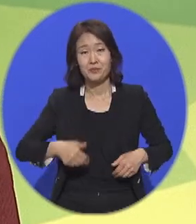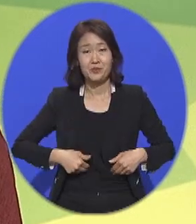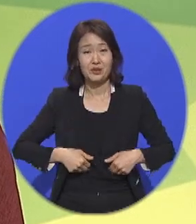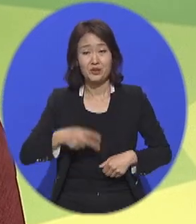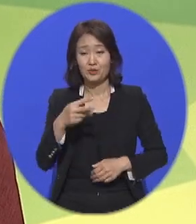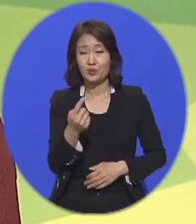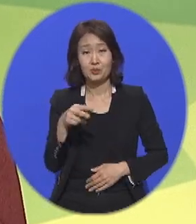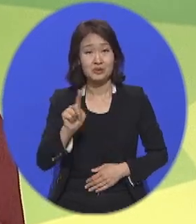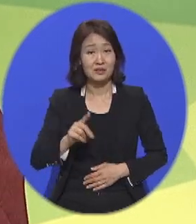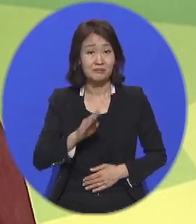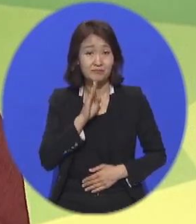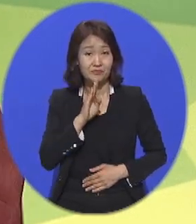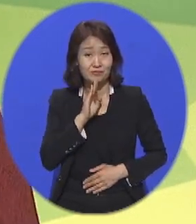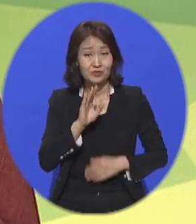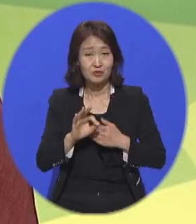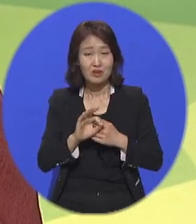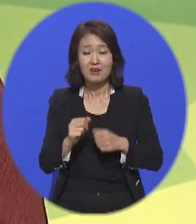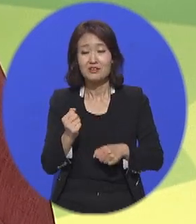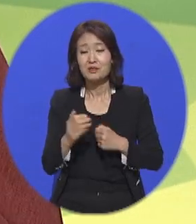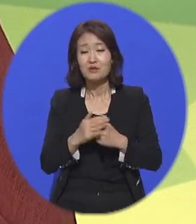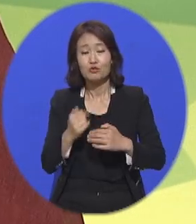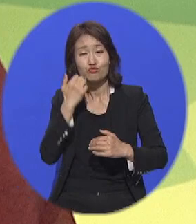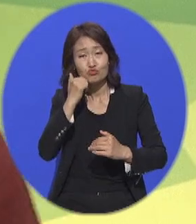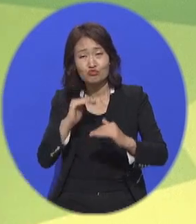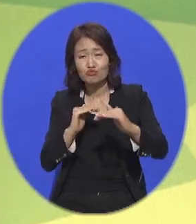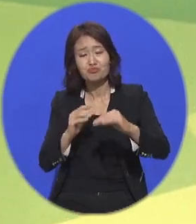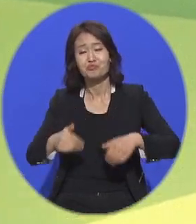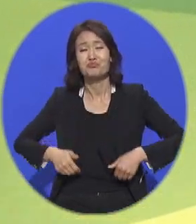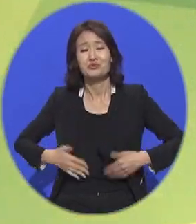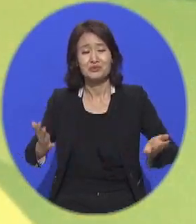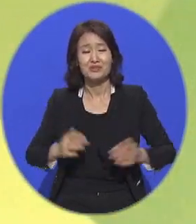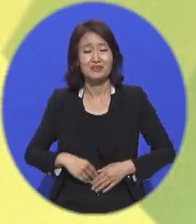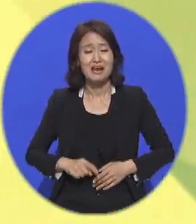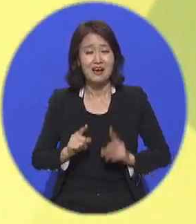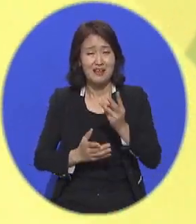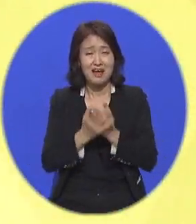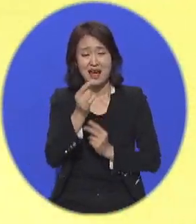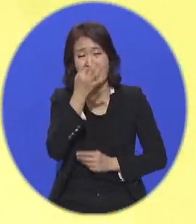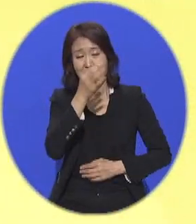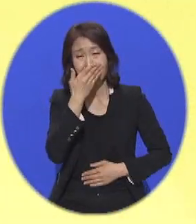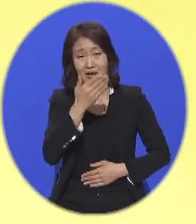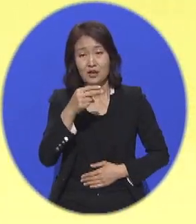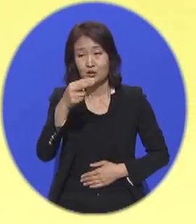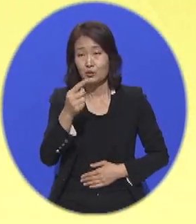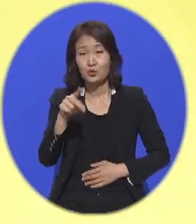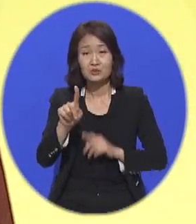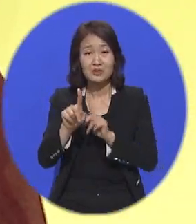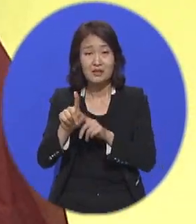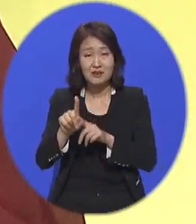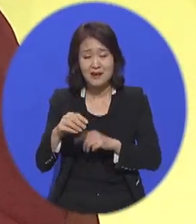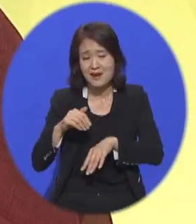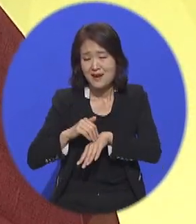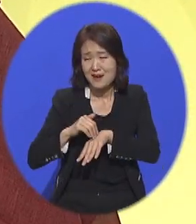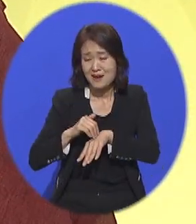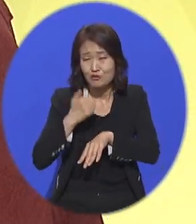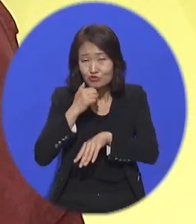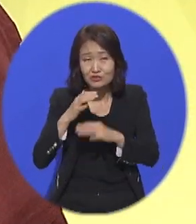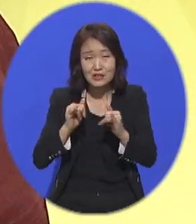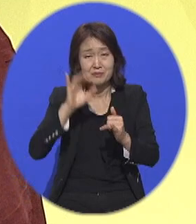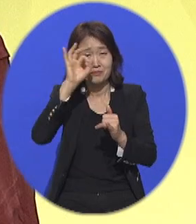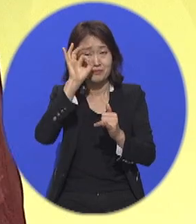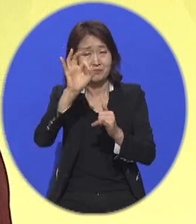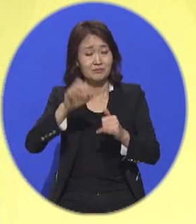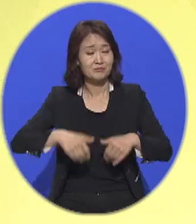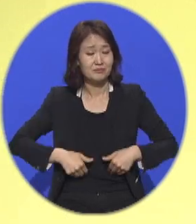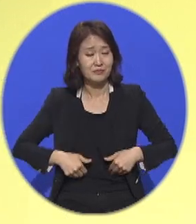찾아오니까, 그죠? 그래서 상대적인 것이 없습니다. 하나로 다 통합니다. 자, 도사를 만났다. 자, 우리는 도 닦는 도사를 이제 찾으러 갑니다.